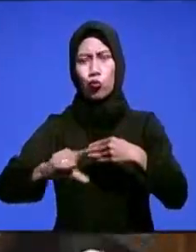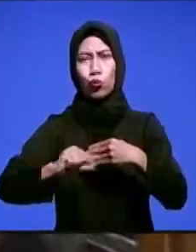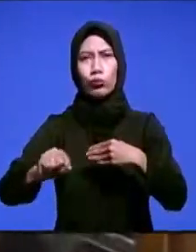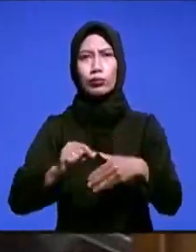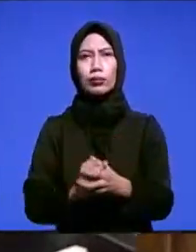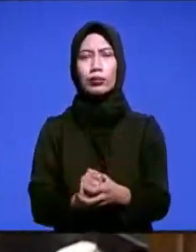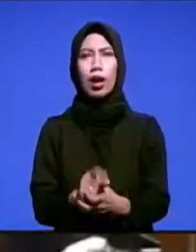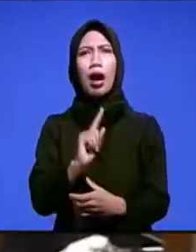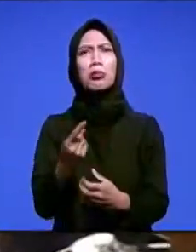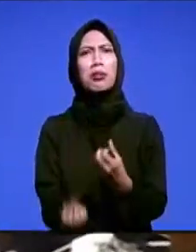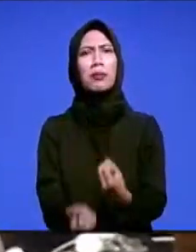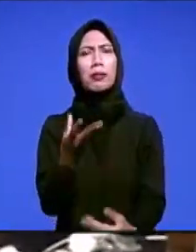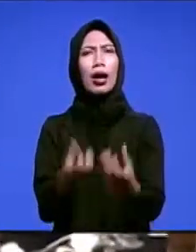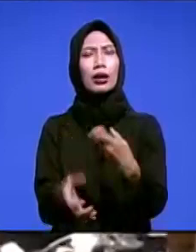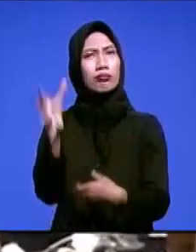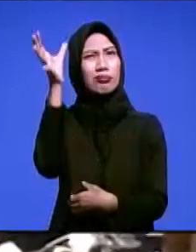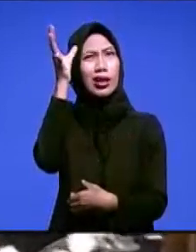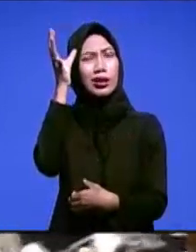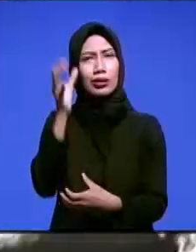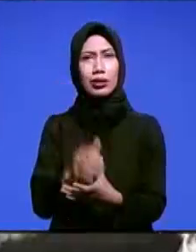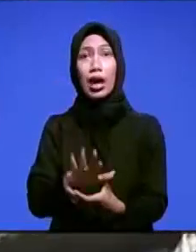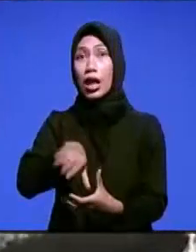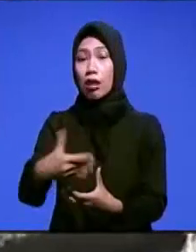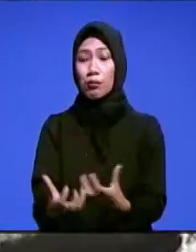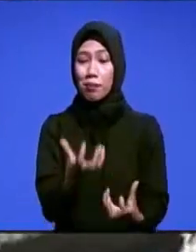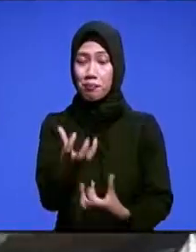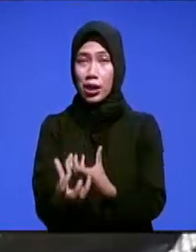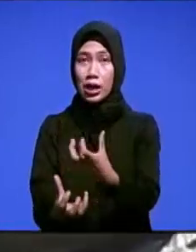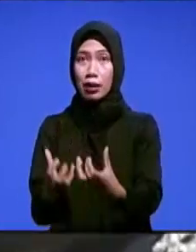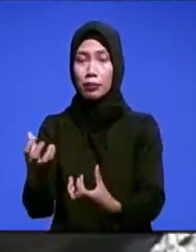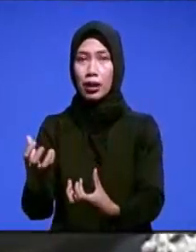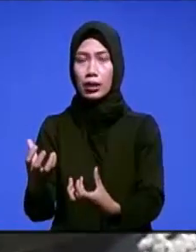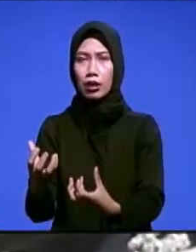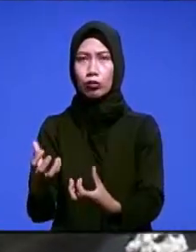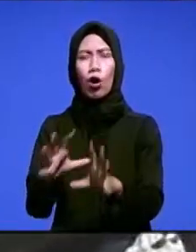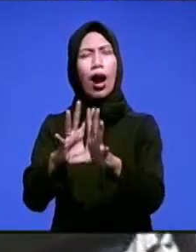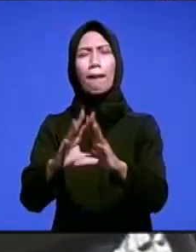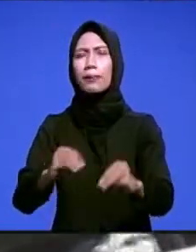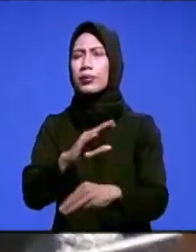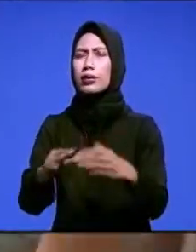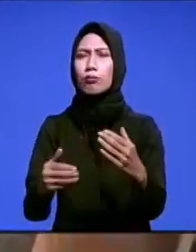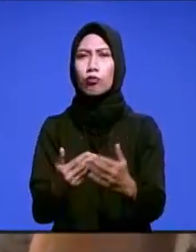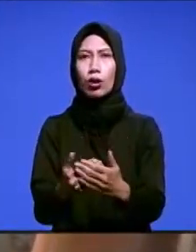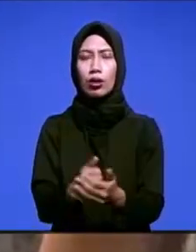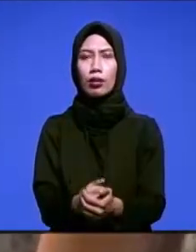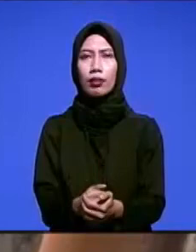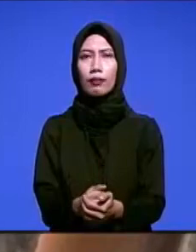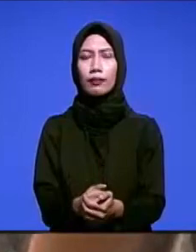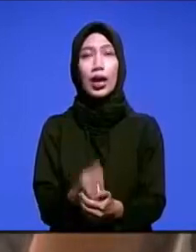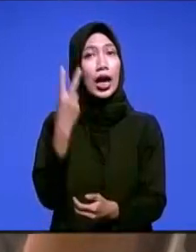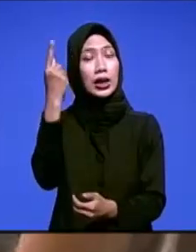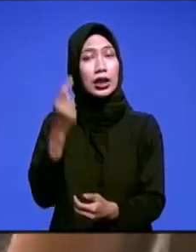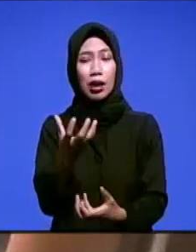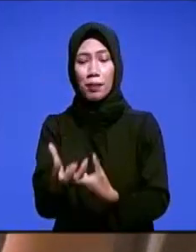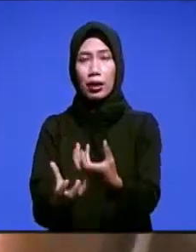belum diketahui penyebabnya ini menghanguskan barang dalam gudang berupa ranjang dan peralatan medis bekas yang rencananya